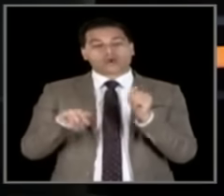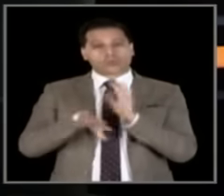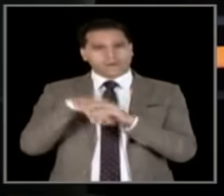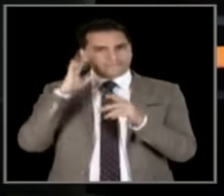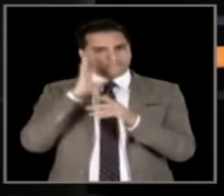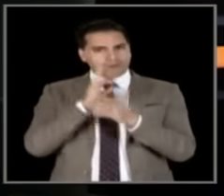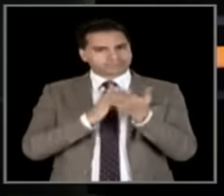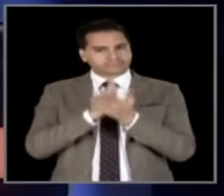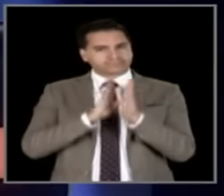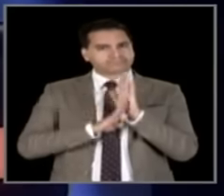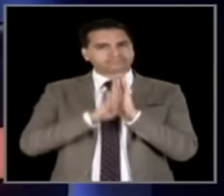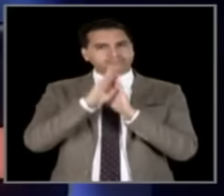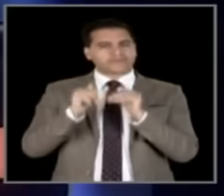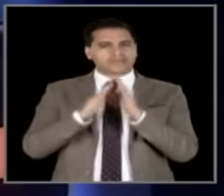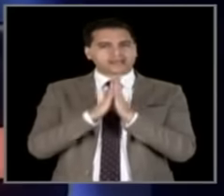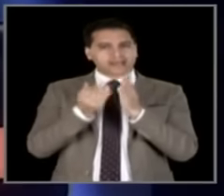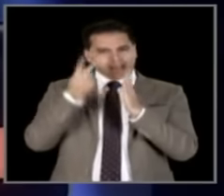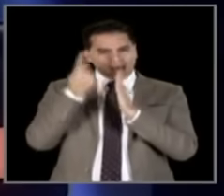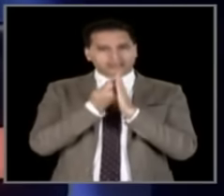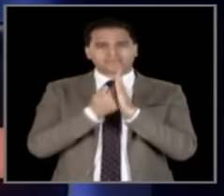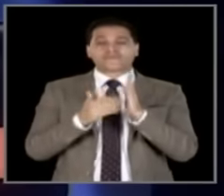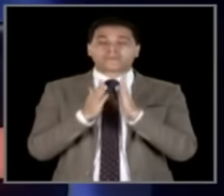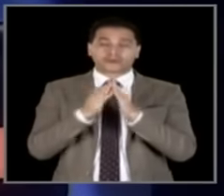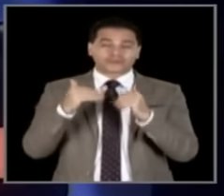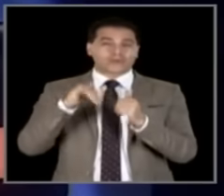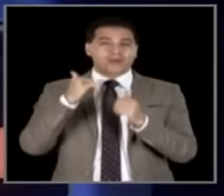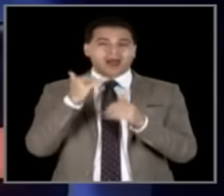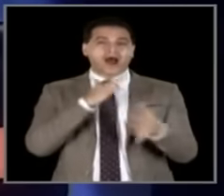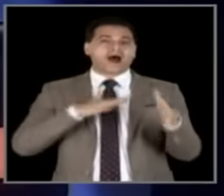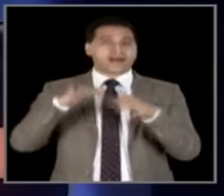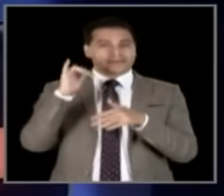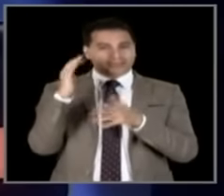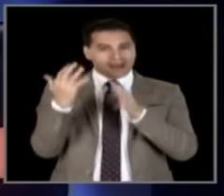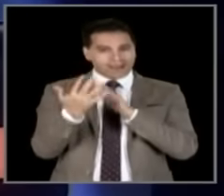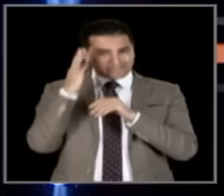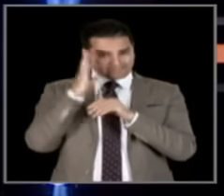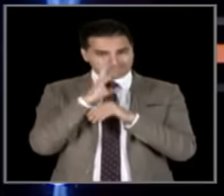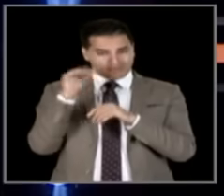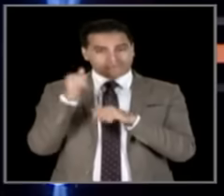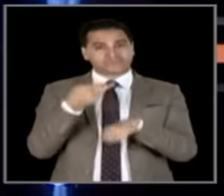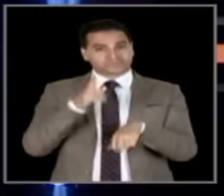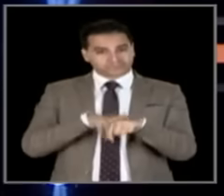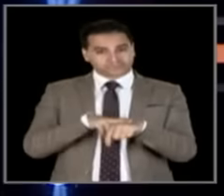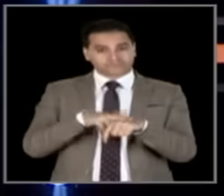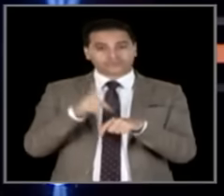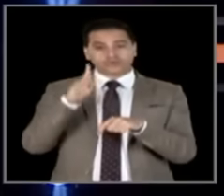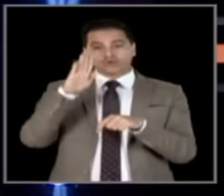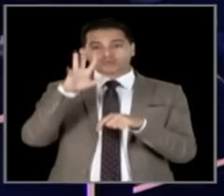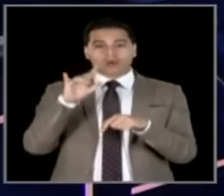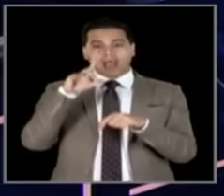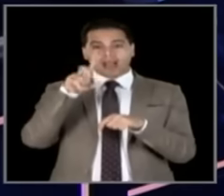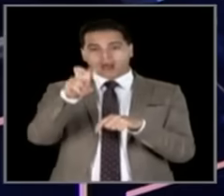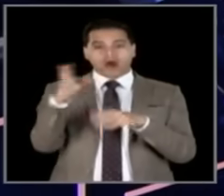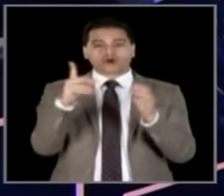قياسياً لكاتب في مصر والعالم. ناهيك عن والدته الصحفية الكبيرة نتيلة راشد، إحدى